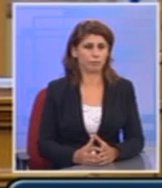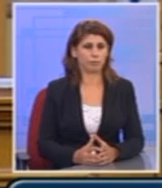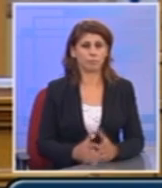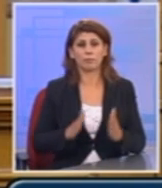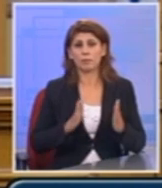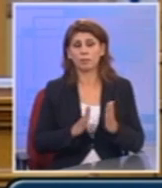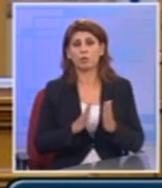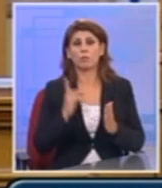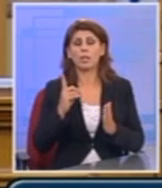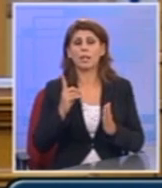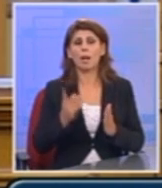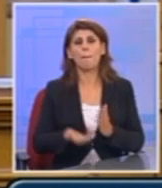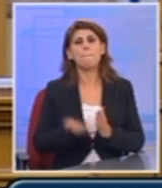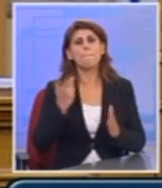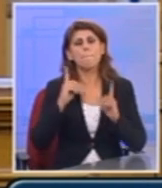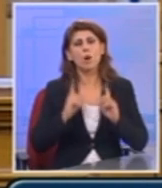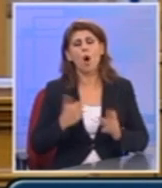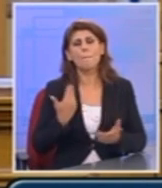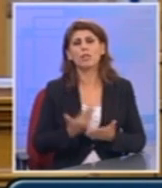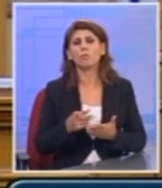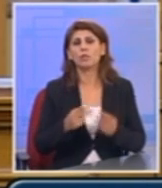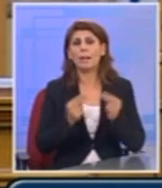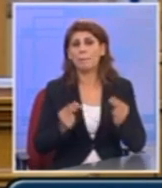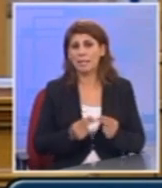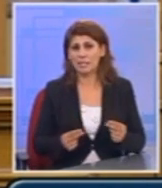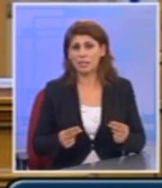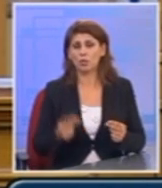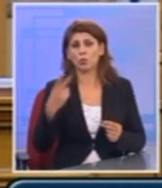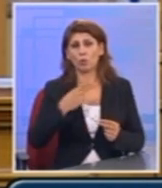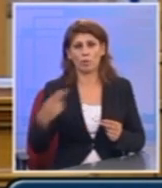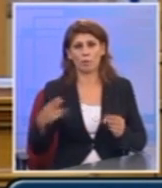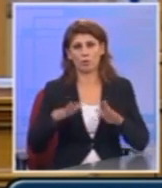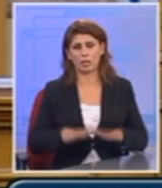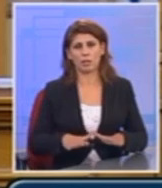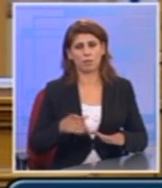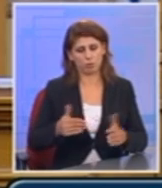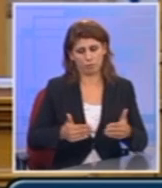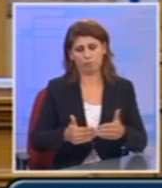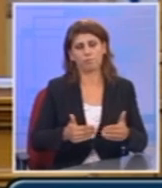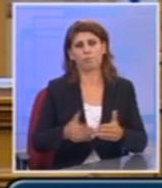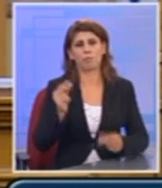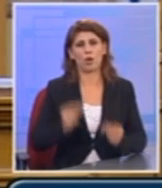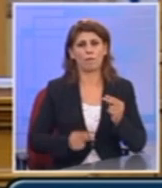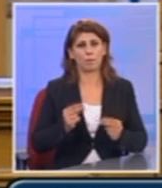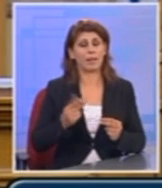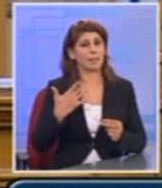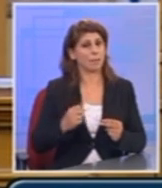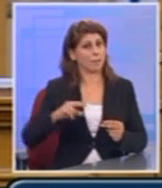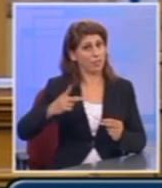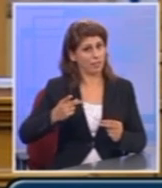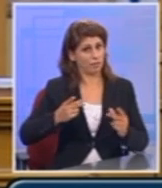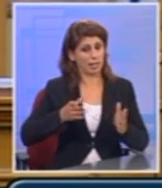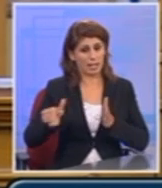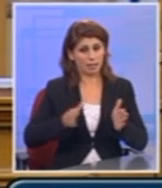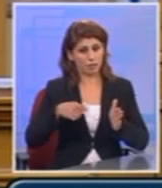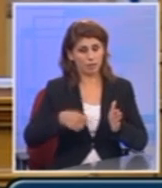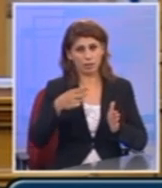μία ένα προαπαιτούμενο το οποίο είναι επίλυση του θέματος της ανεργίας που είναι βραχυπρόθεσμο πρόβλημα και υπήρχε μία δεύτερη κατεύθυνση